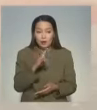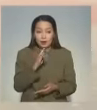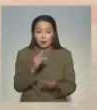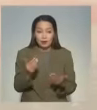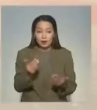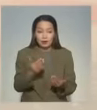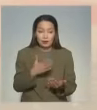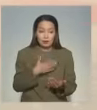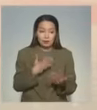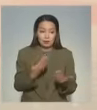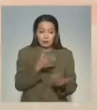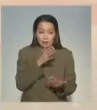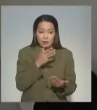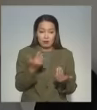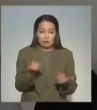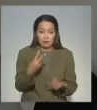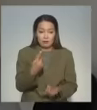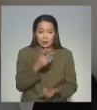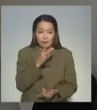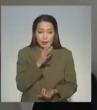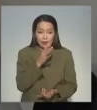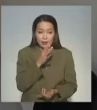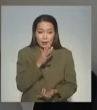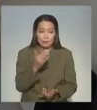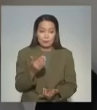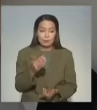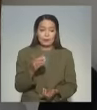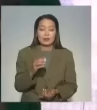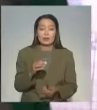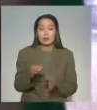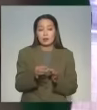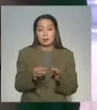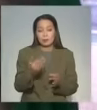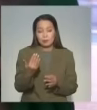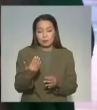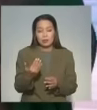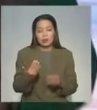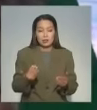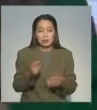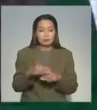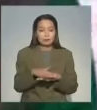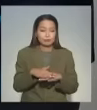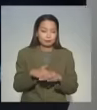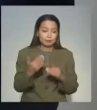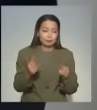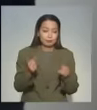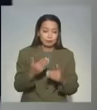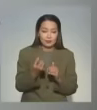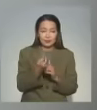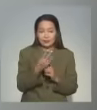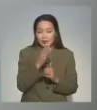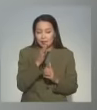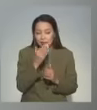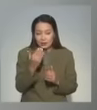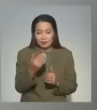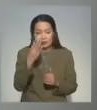в наш век, как говорится, 21 век. А Екатерину Агасиеву муж выселил с детьми из дома. Сыну 12 лет, но отец с ним